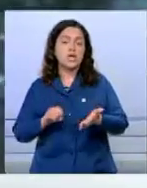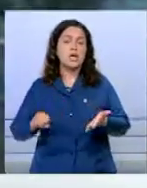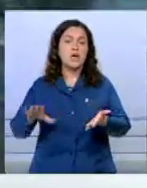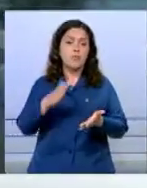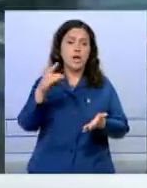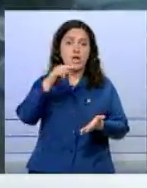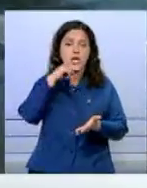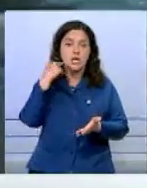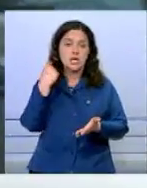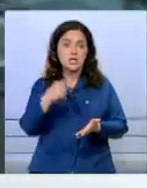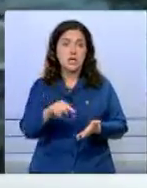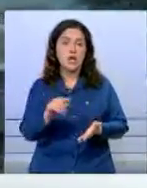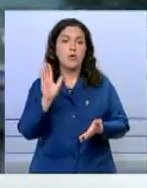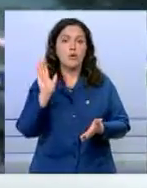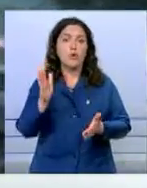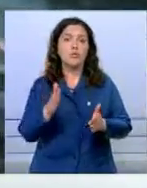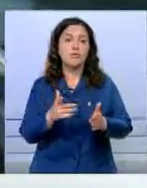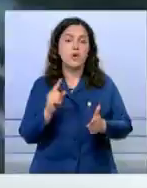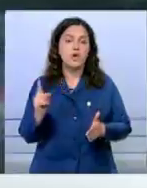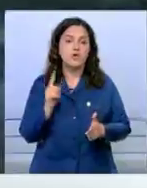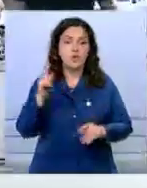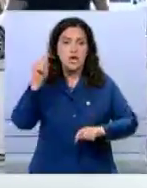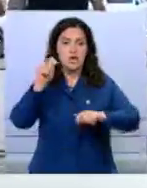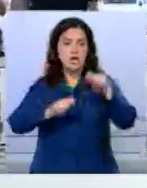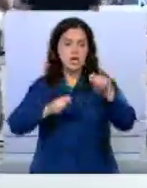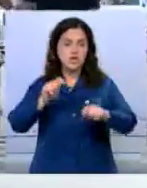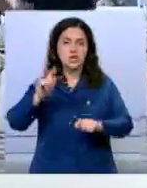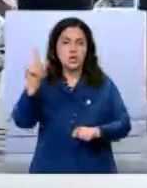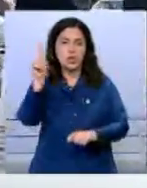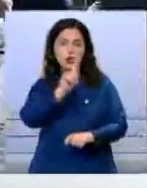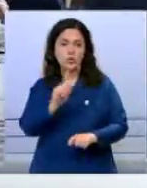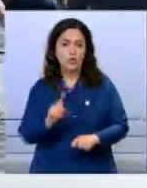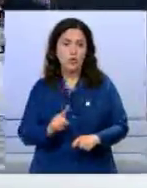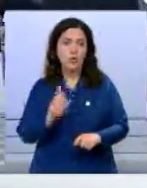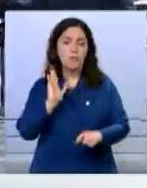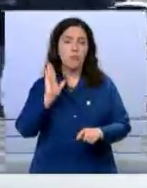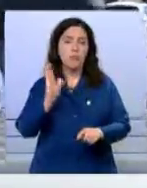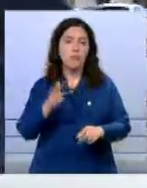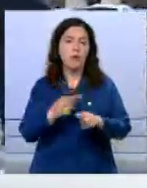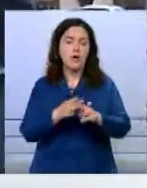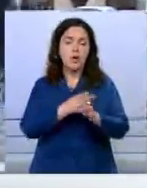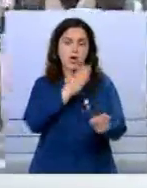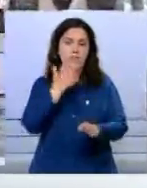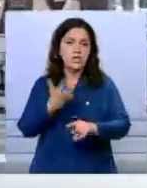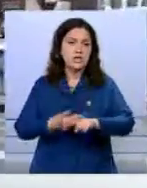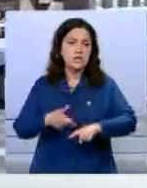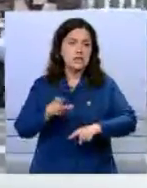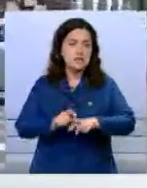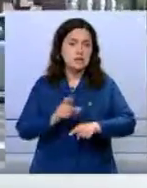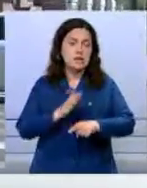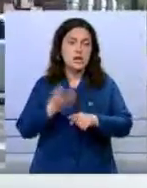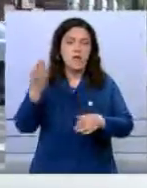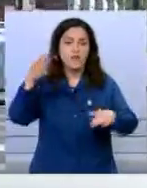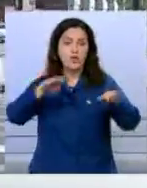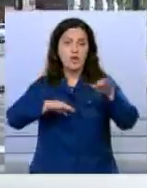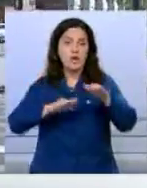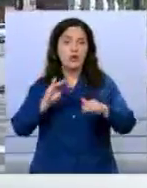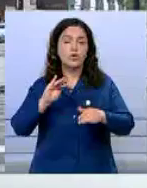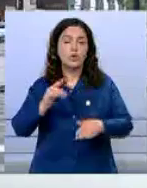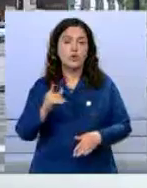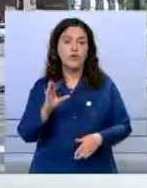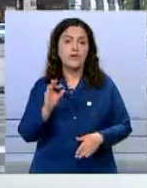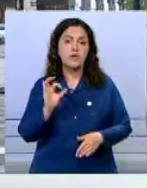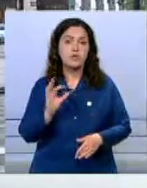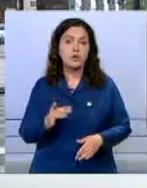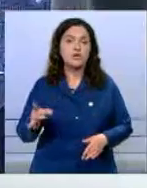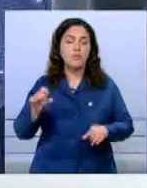центральных районов европейской части России. С ними на большей части страны ожидаются дожди с грозами, местами с градами, шквалистым ветром. В горных районах